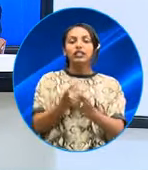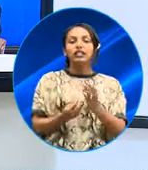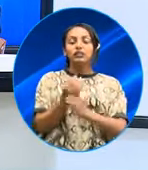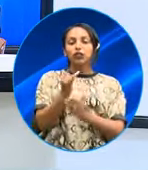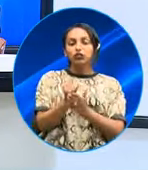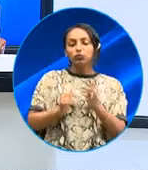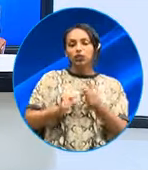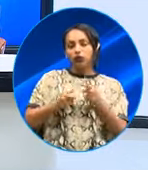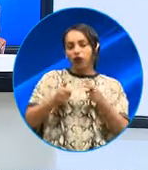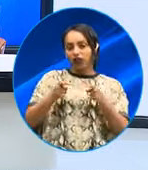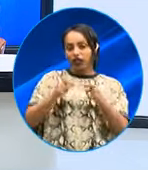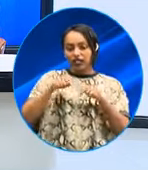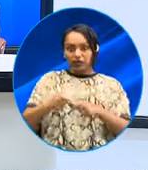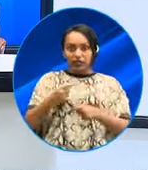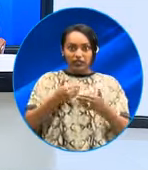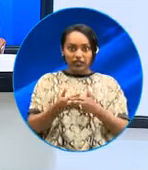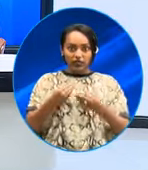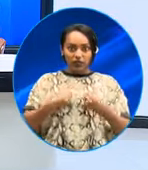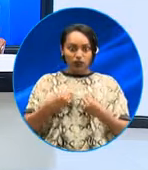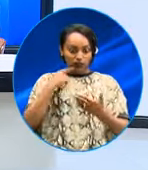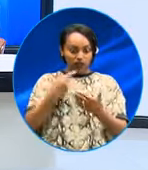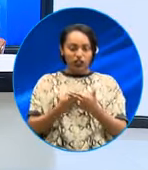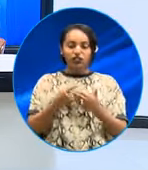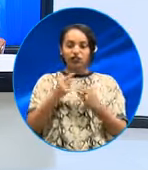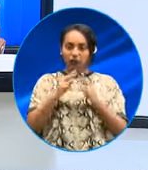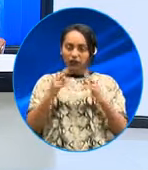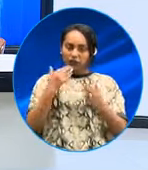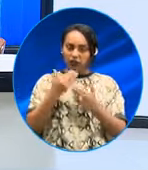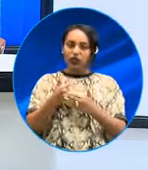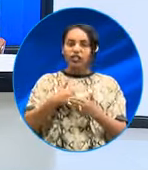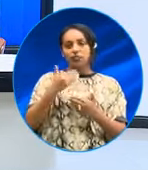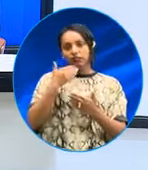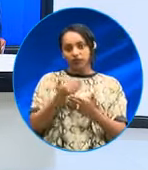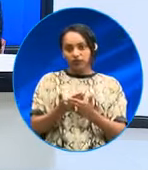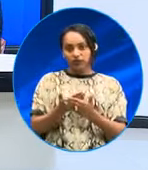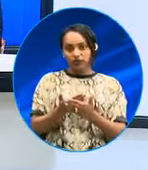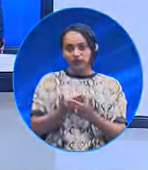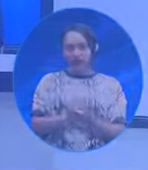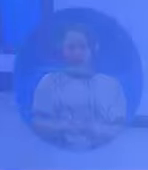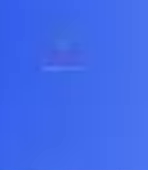ኤጀንሲ ምክትል ዋና ዳይሬክተር ስቱዲዮ መጥተን ሰጡን መረጃ ከልብ አመሰግናለሁ። እኔም አመሰግናለሁ።